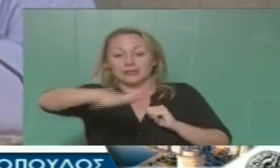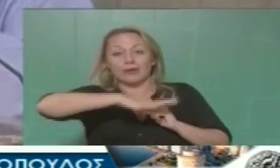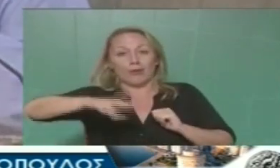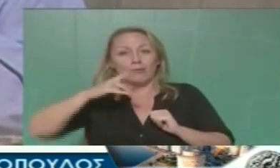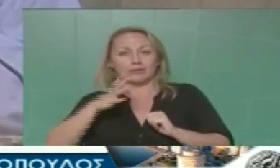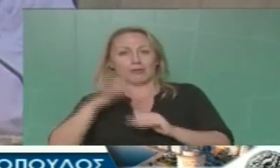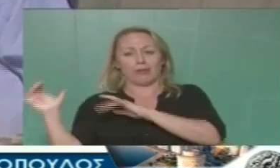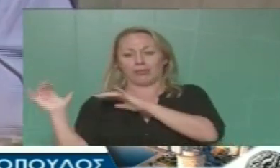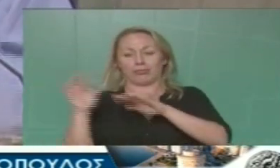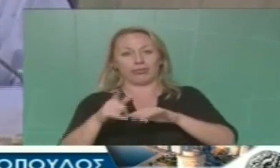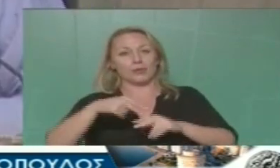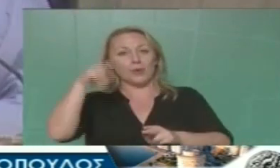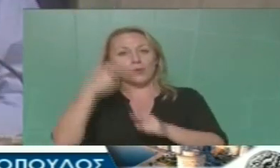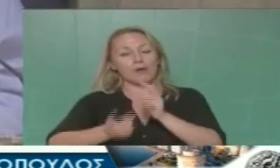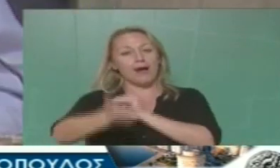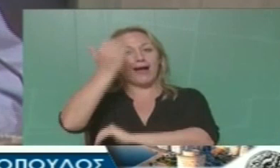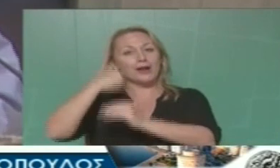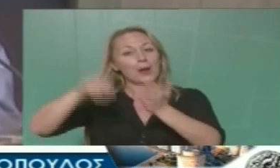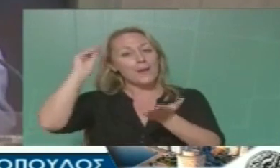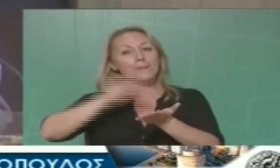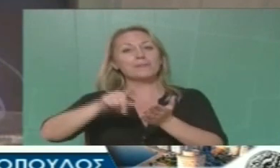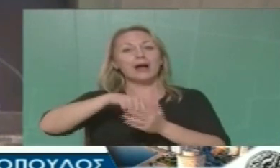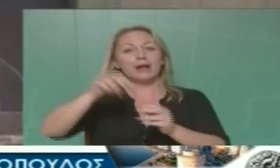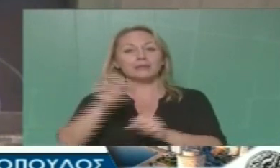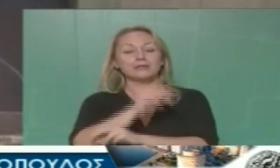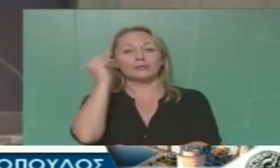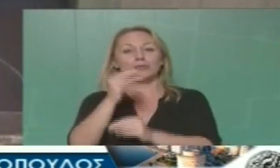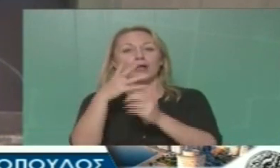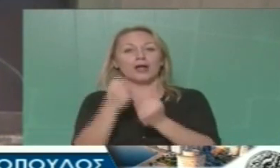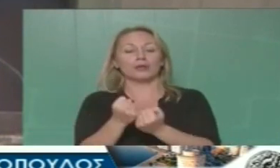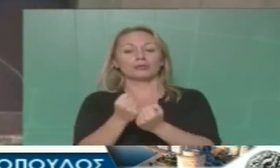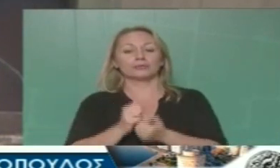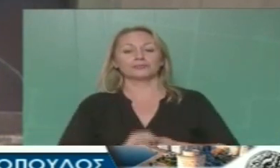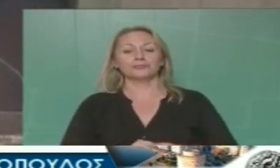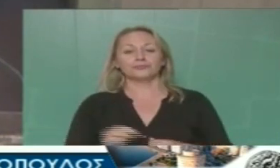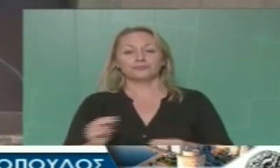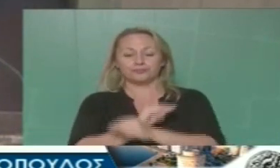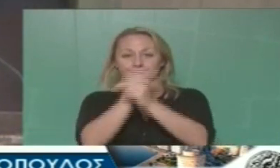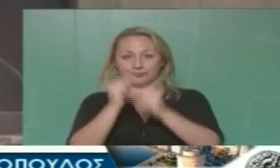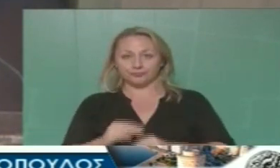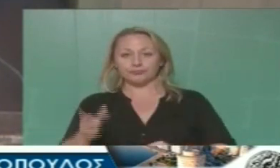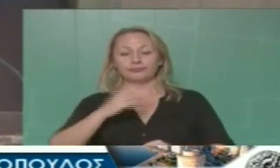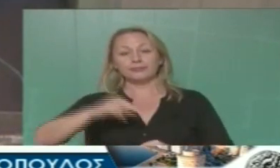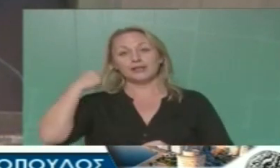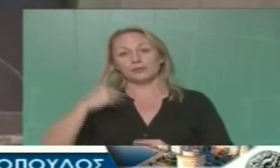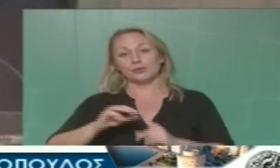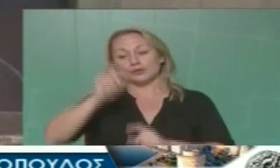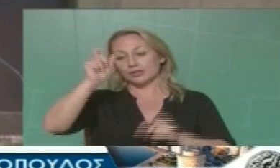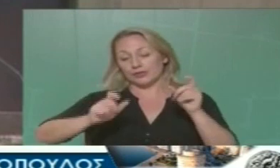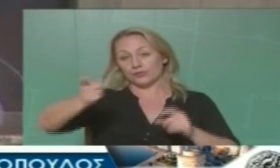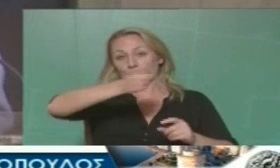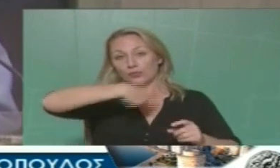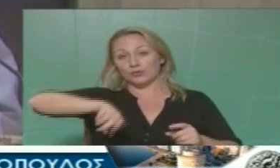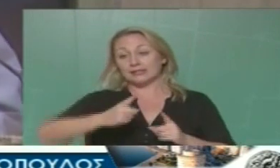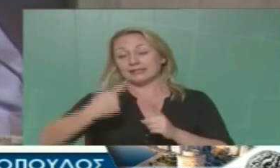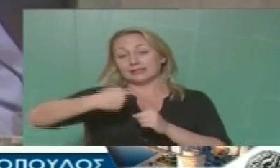ενός σημαντικού αρχαιολογικού χώρου, κάμπτεται. Γι' αυτό λοιπόν καλούμε και τους δημοτικούς συμβούλους όλων των παραδάξεων και τον